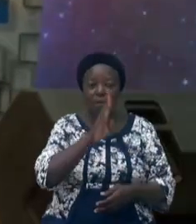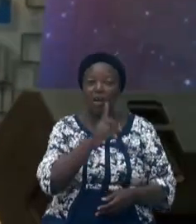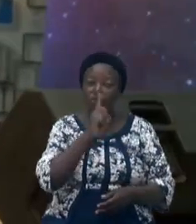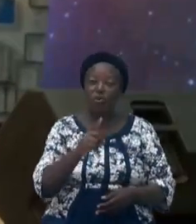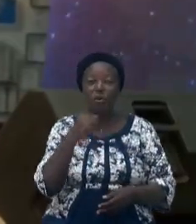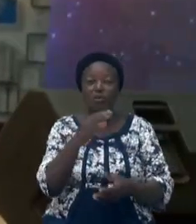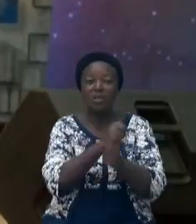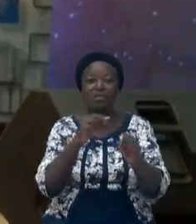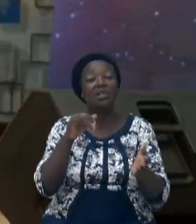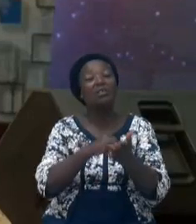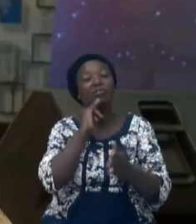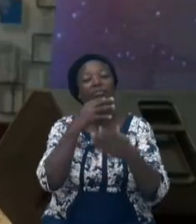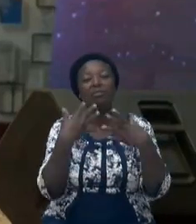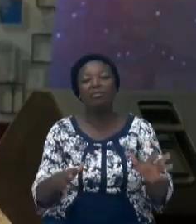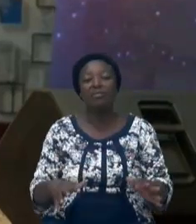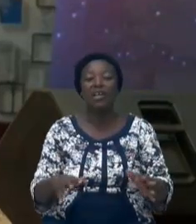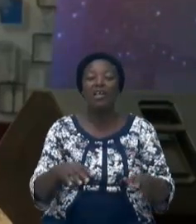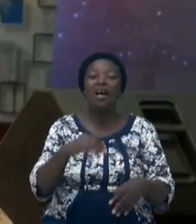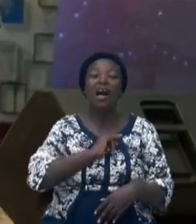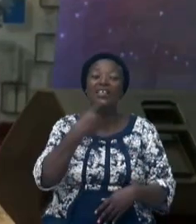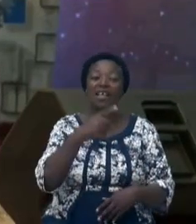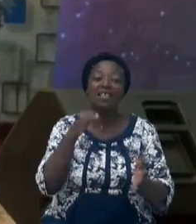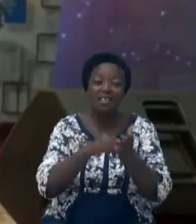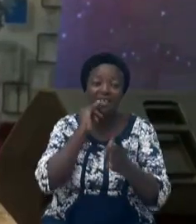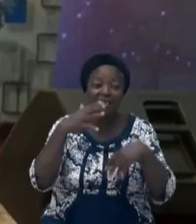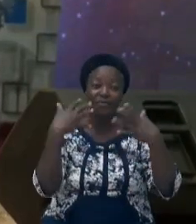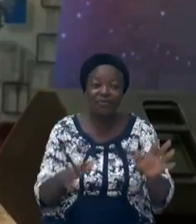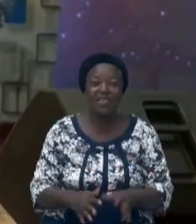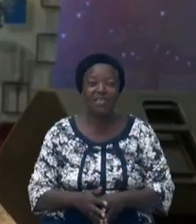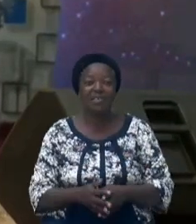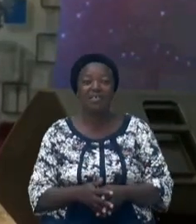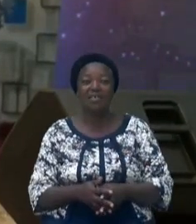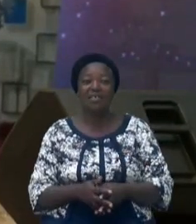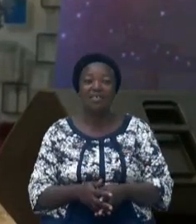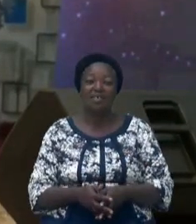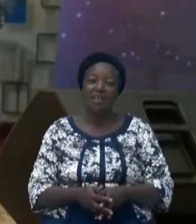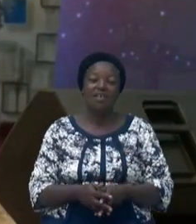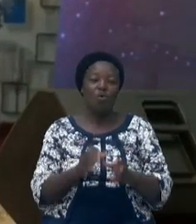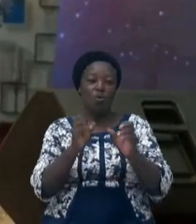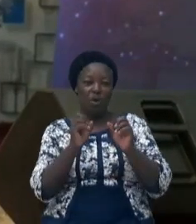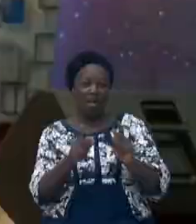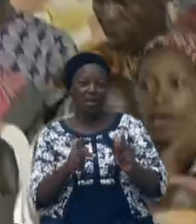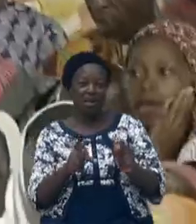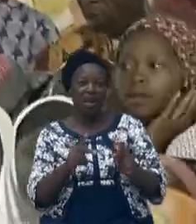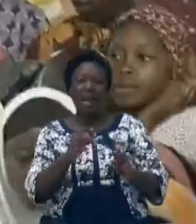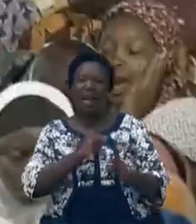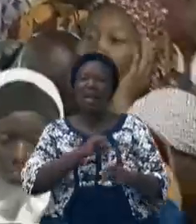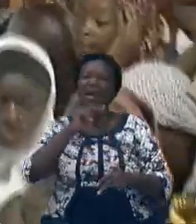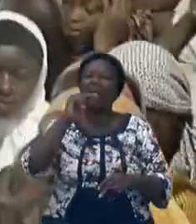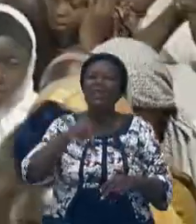pour être rassurés du salut s'est accomplie il ya du ce est accompli